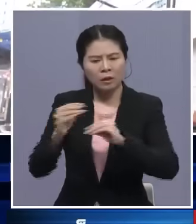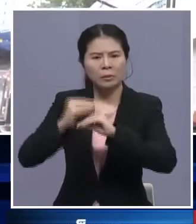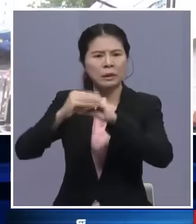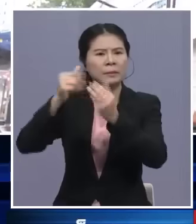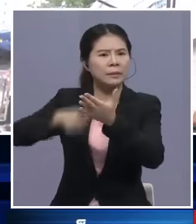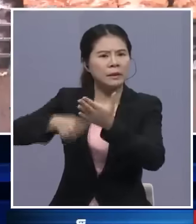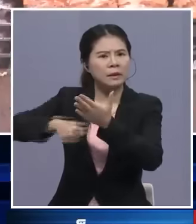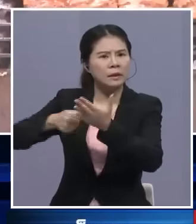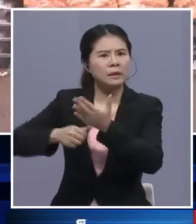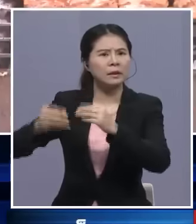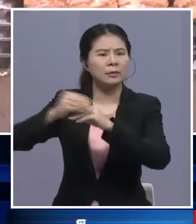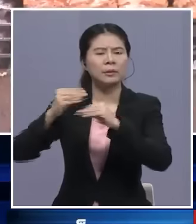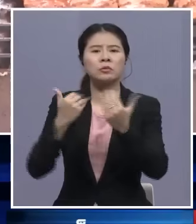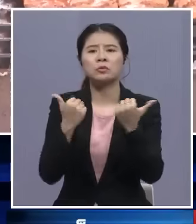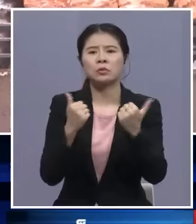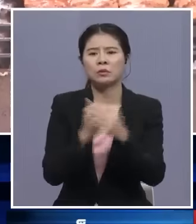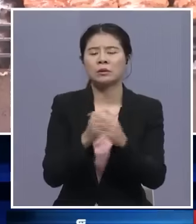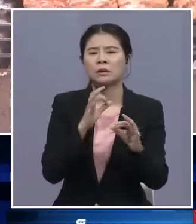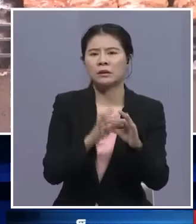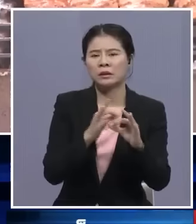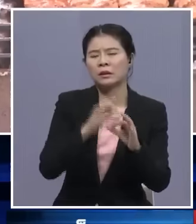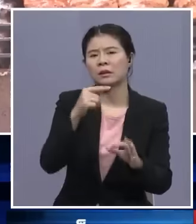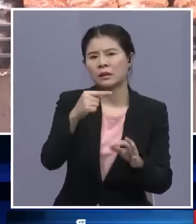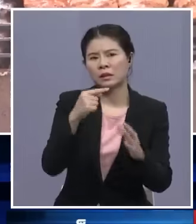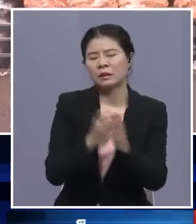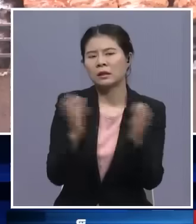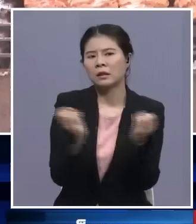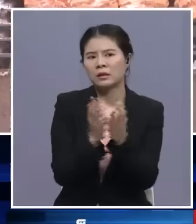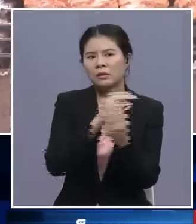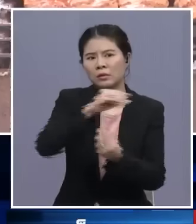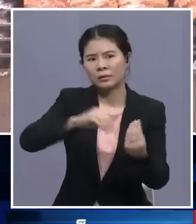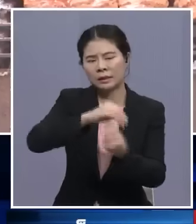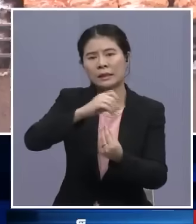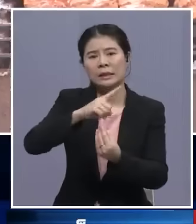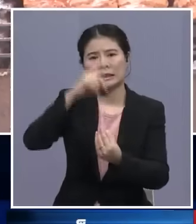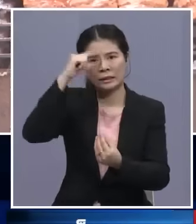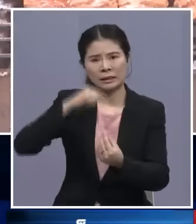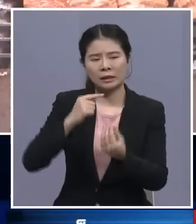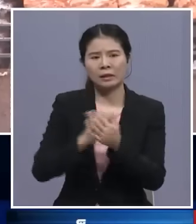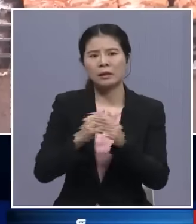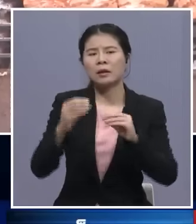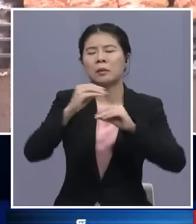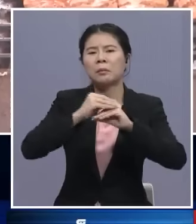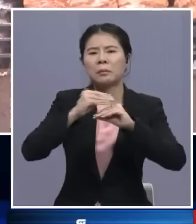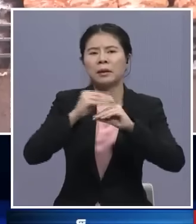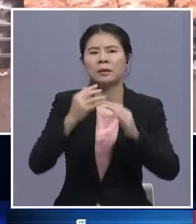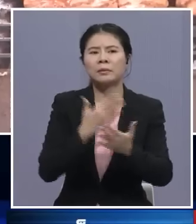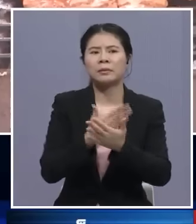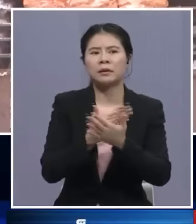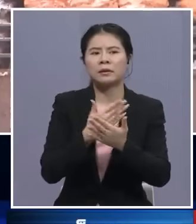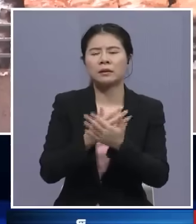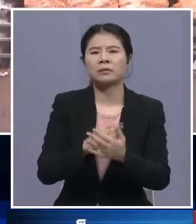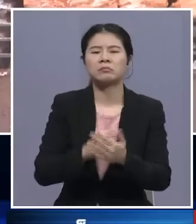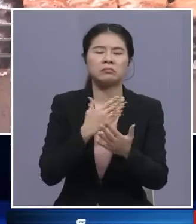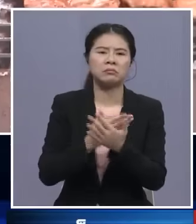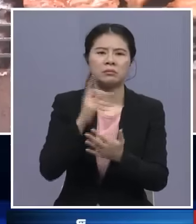คล่องทางการเงินที่ติดลบกำลังส่งผลกระทบรุนแรงต่อเศรษฐกิจไทยมากขึ้นถ้าไม่มีมาตรการเพิ่มปริมาณเงินด้วยการอัดฉีดเงิน